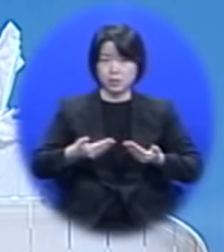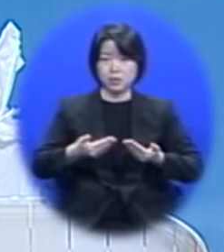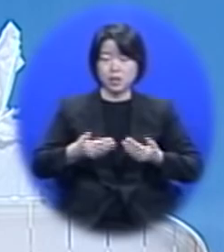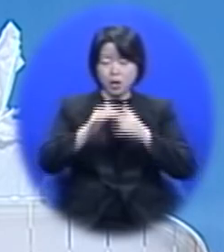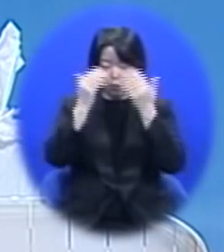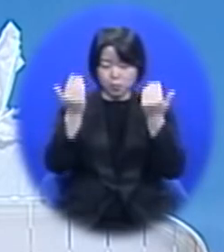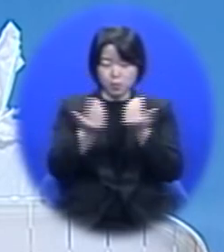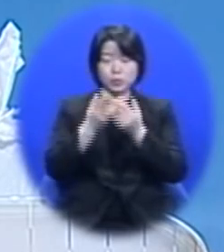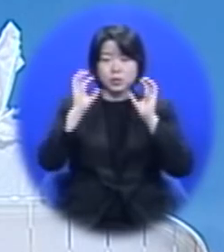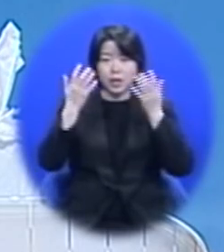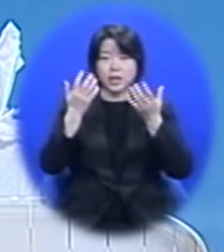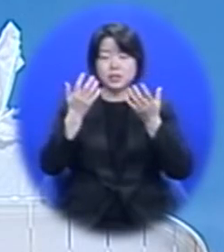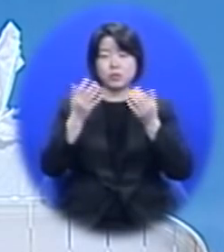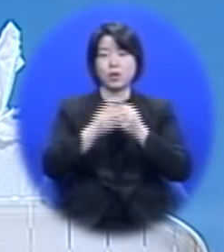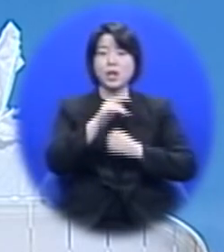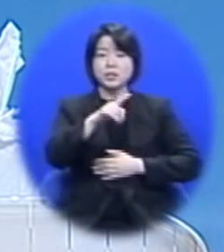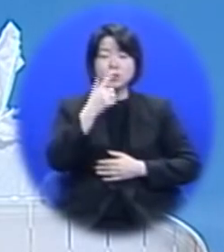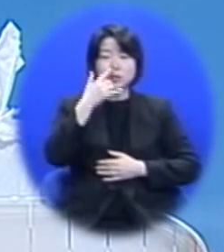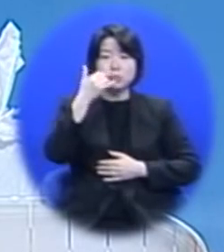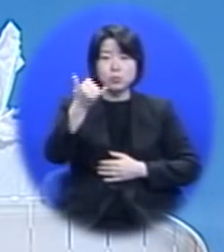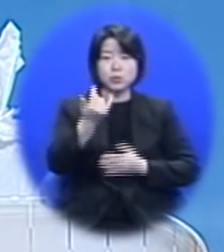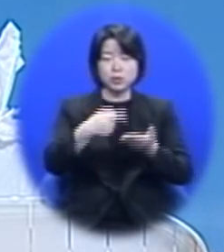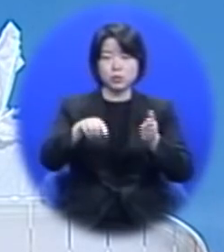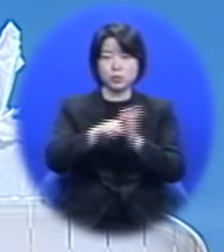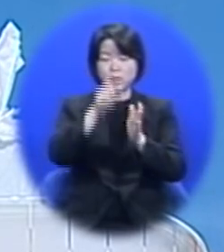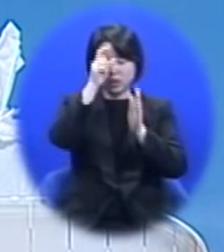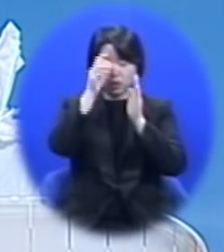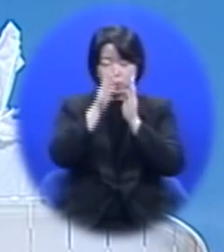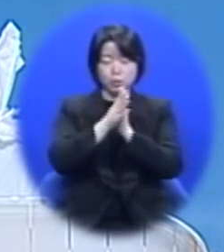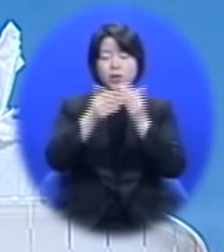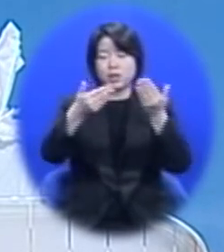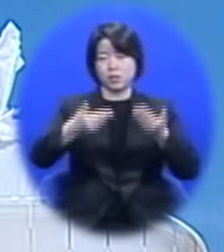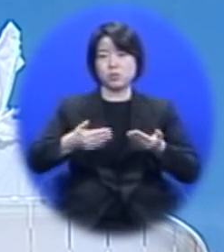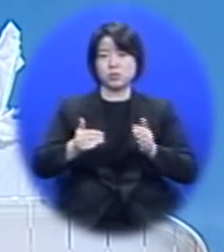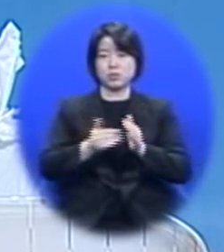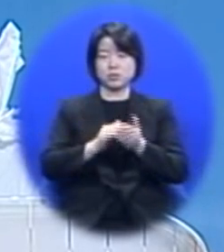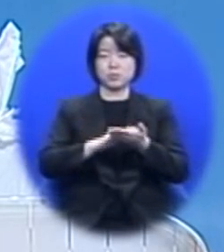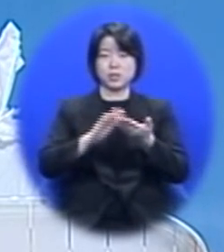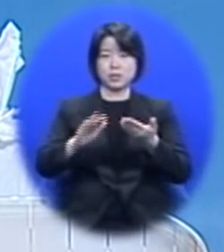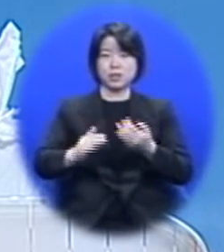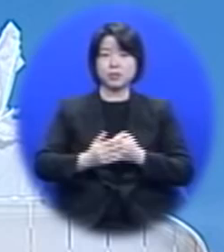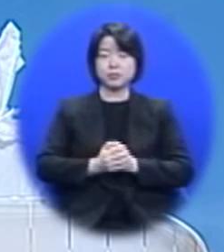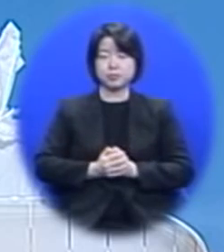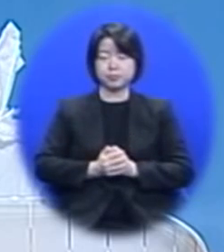수술 받는 모든 아이들과 그 부모들을 위해 기도하게 하셨습니다.